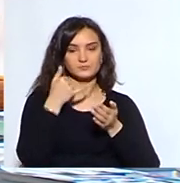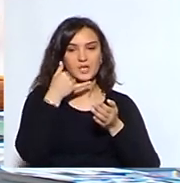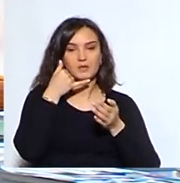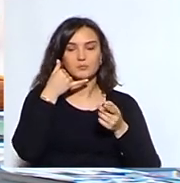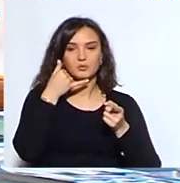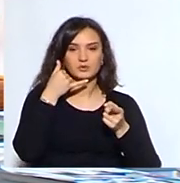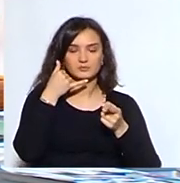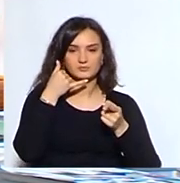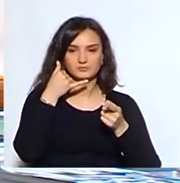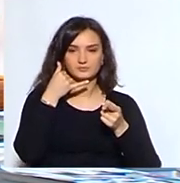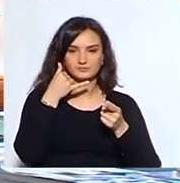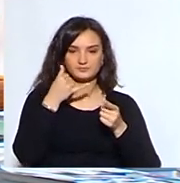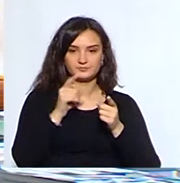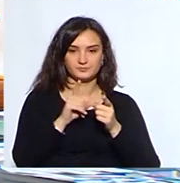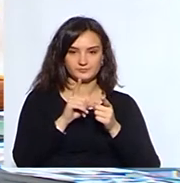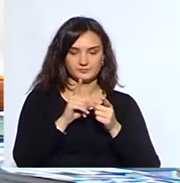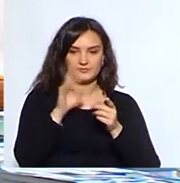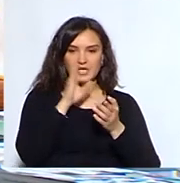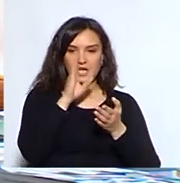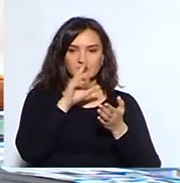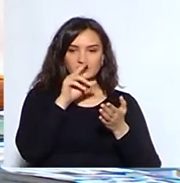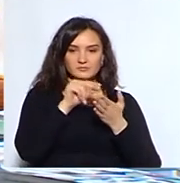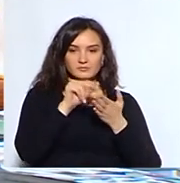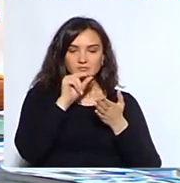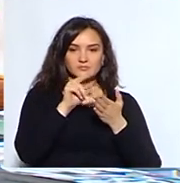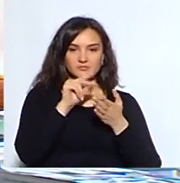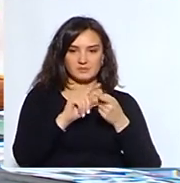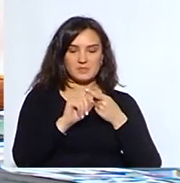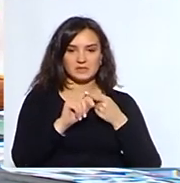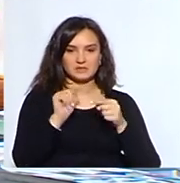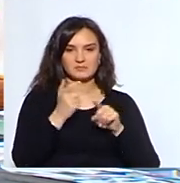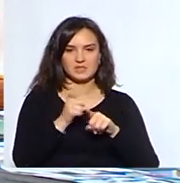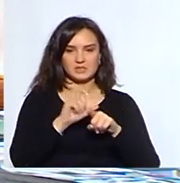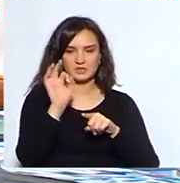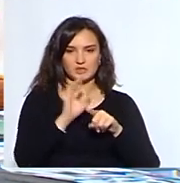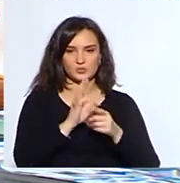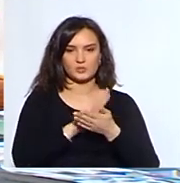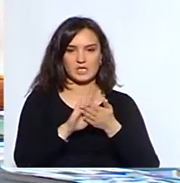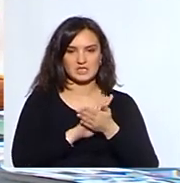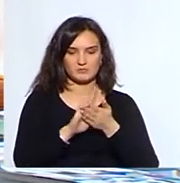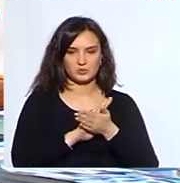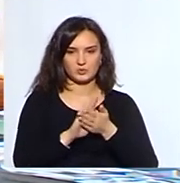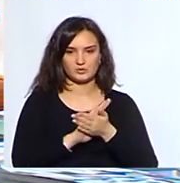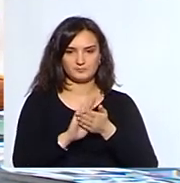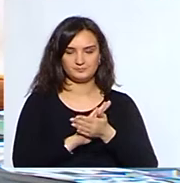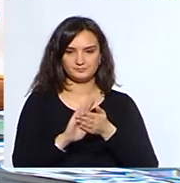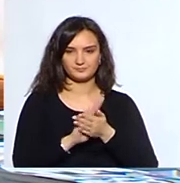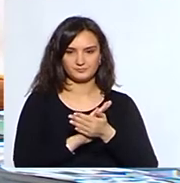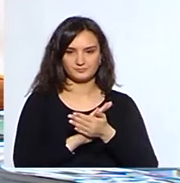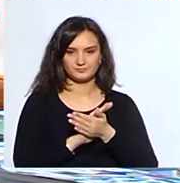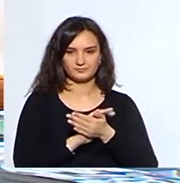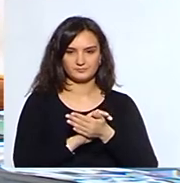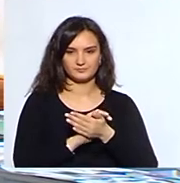ტელეფონი. Ჰაერწვეთოვანი გზით გავრცელებული ინფექციების შემთხვევაში ის უნდა ძალიან ხშირად გაიწმინდოს. ეს გახლავთ